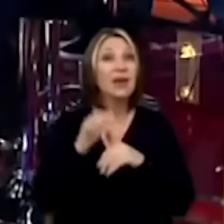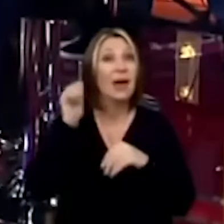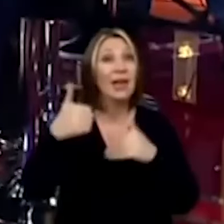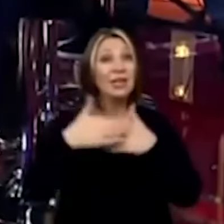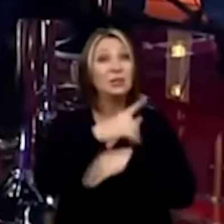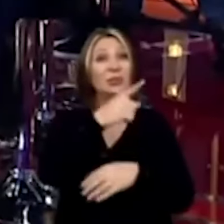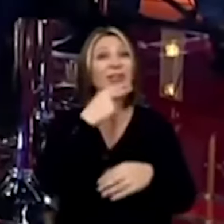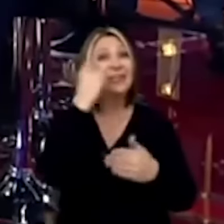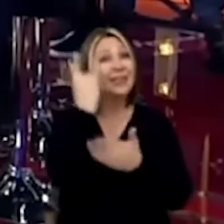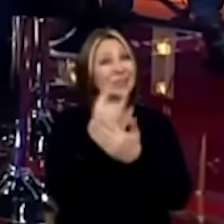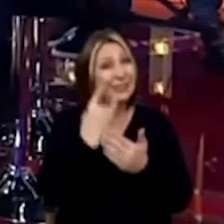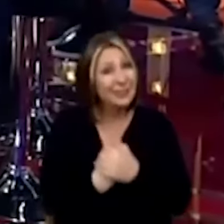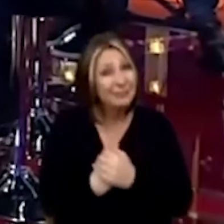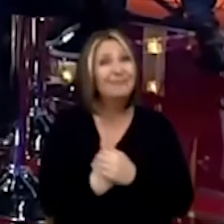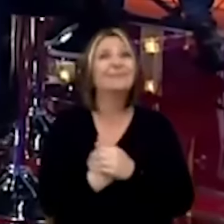bu kadınla yatacağım ve...